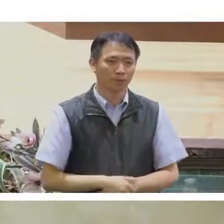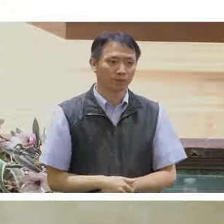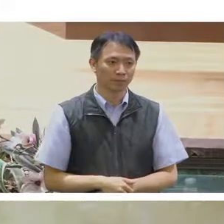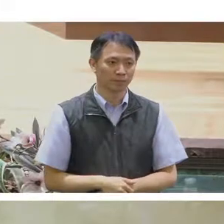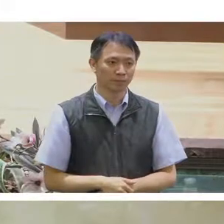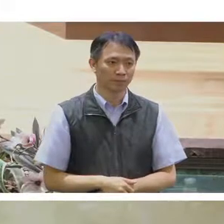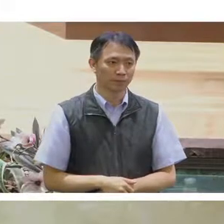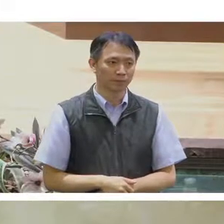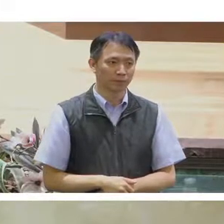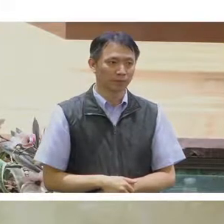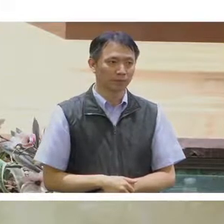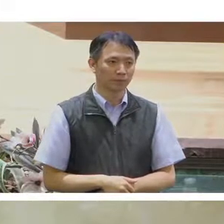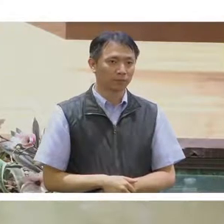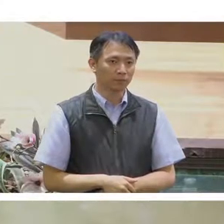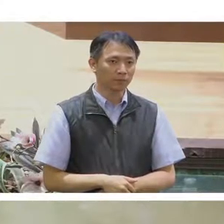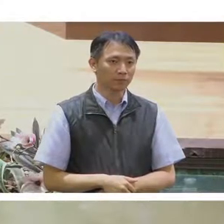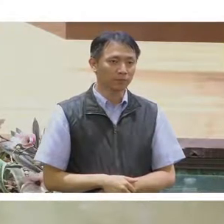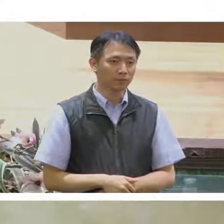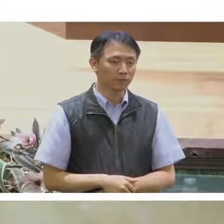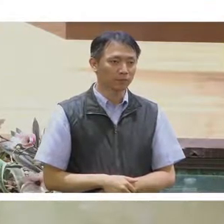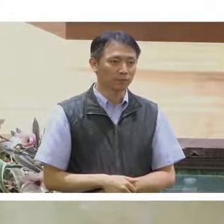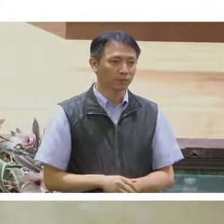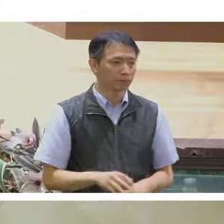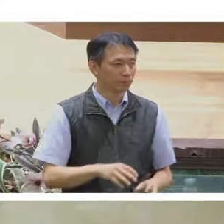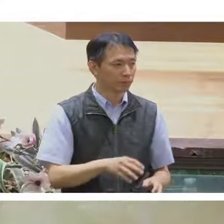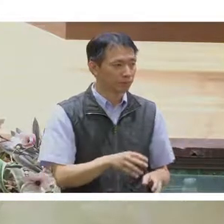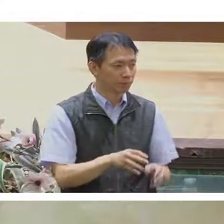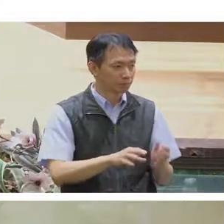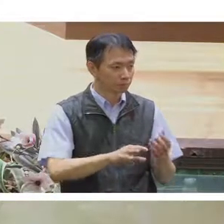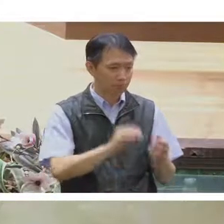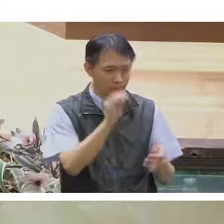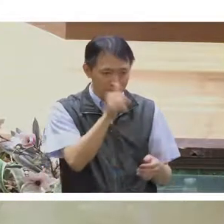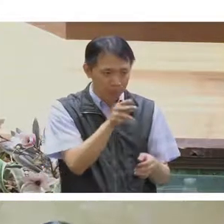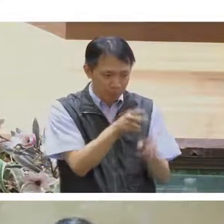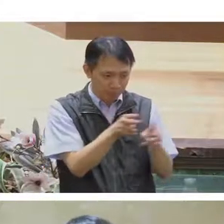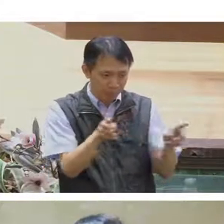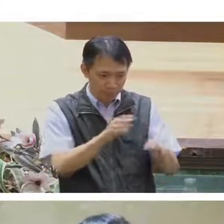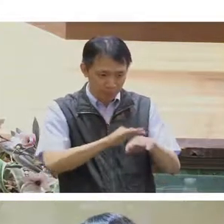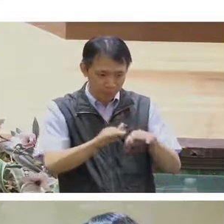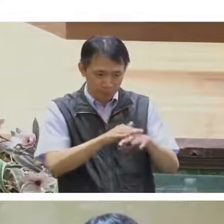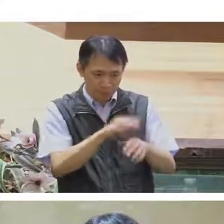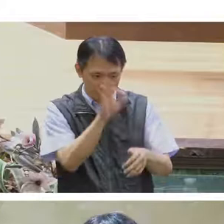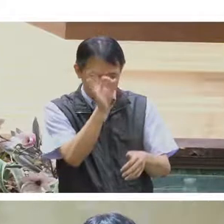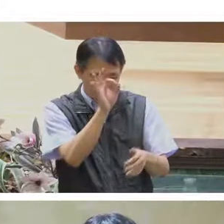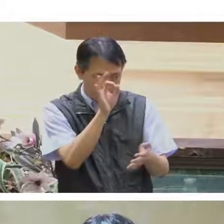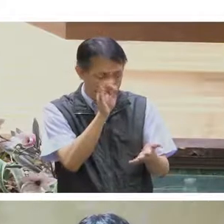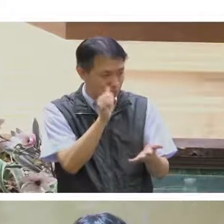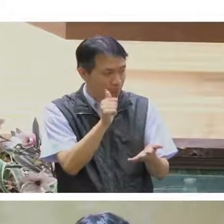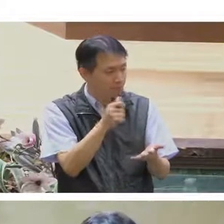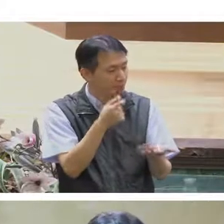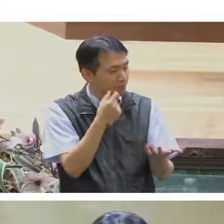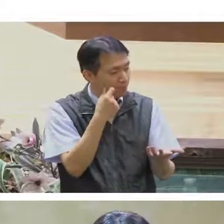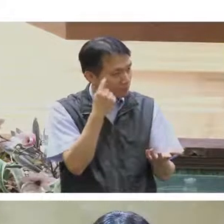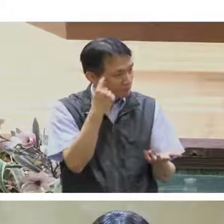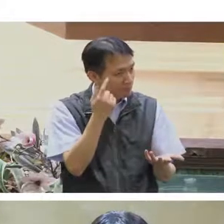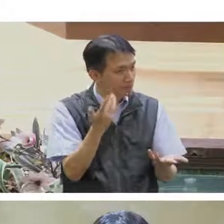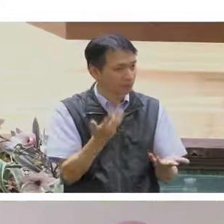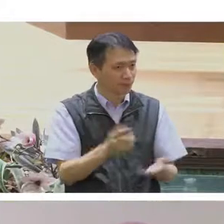后阿拉伯界中的敏感词容不容易被拦截与破解考量有哪些？